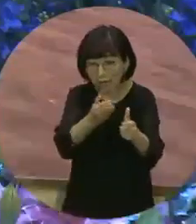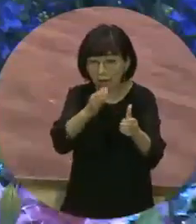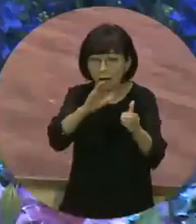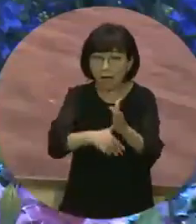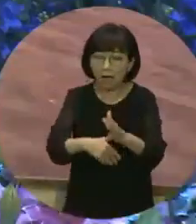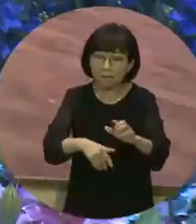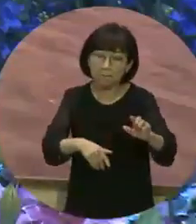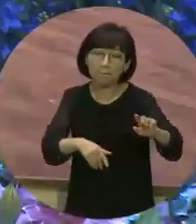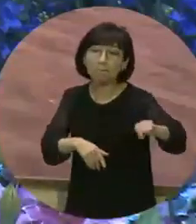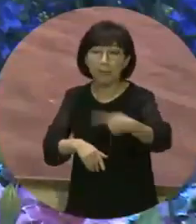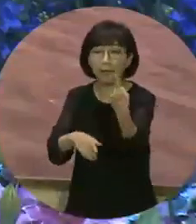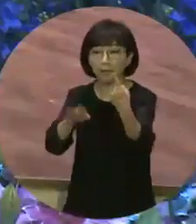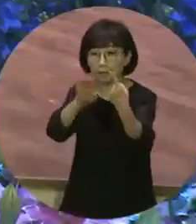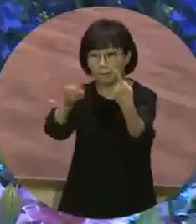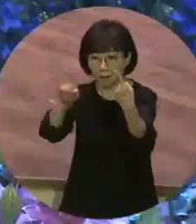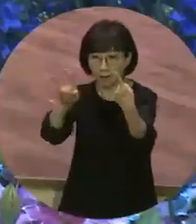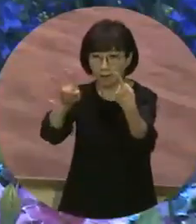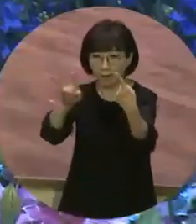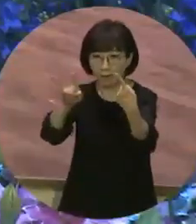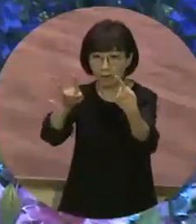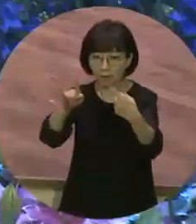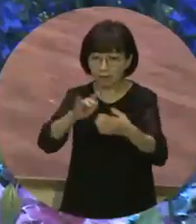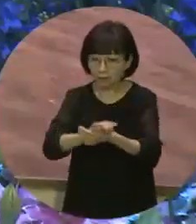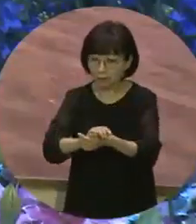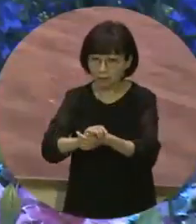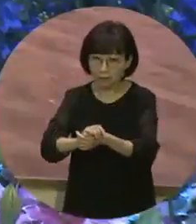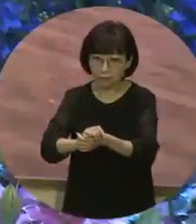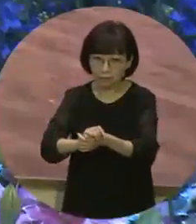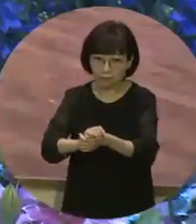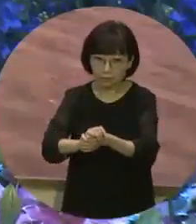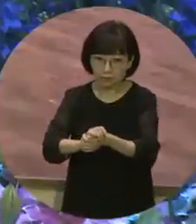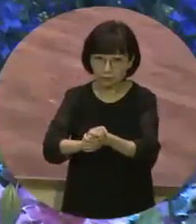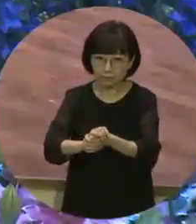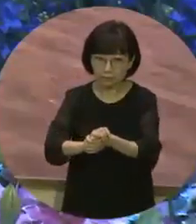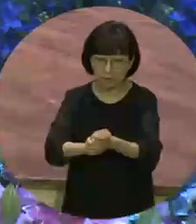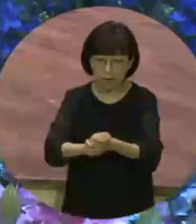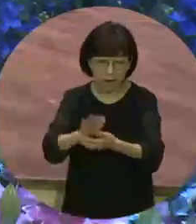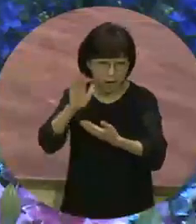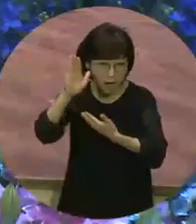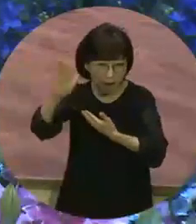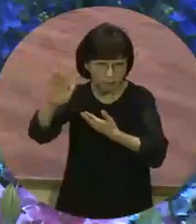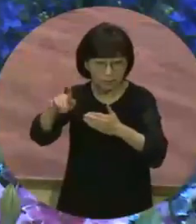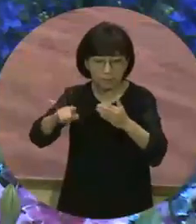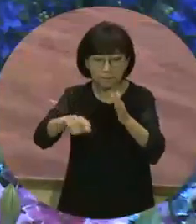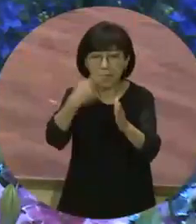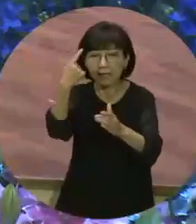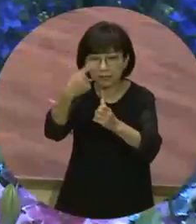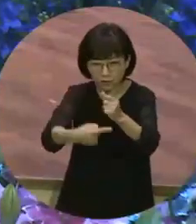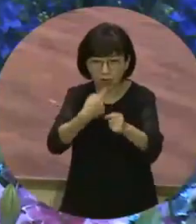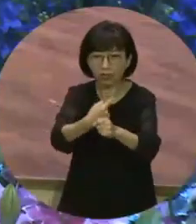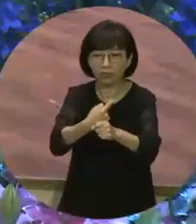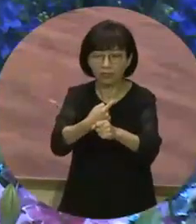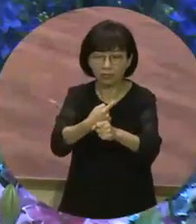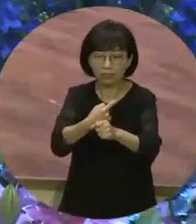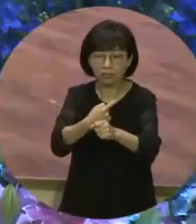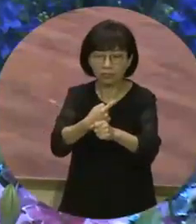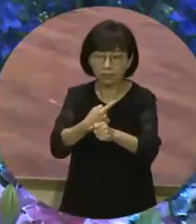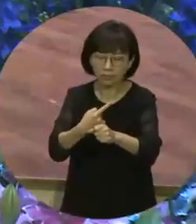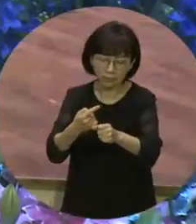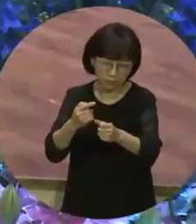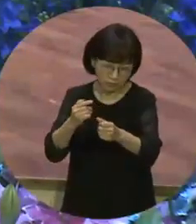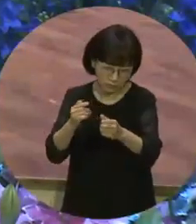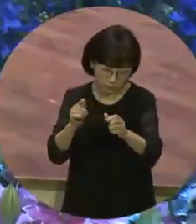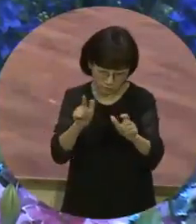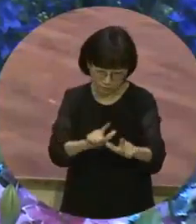한 해 농사 한 해 지어갖고 한 해 삶을 들킨데 백배로 얻었단 말이요. 백년 물급 주신 거, 100년. 기가